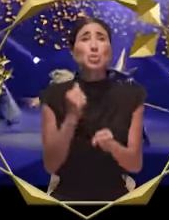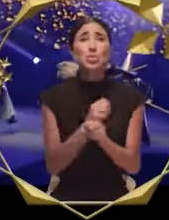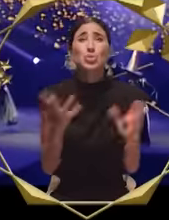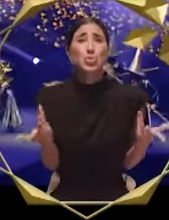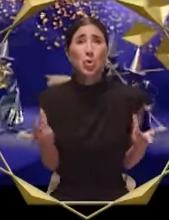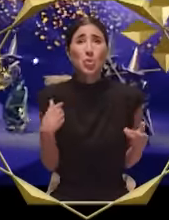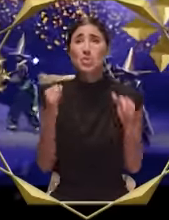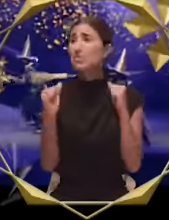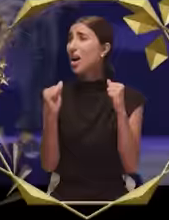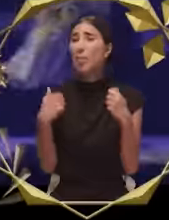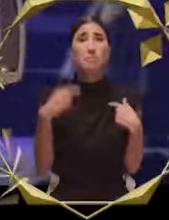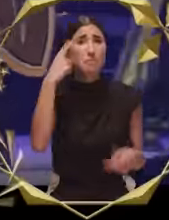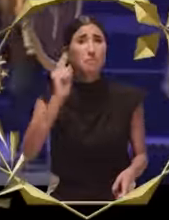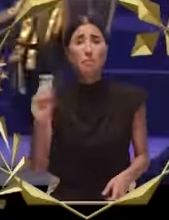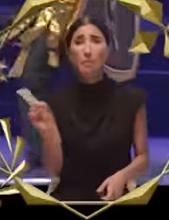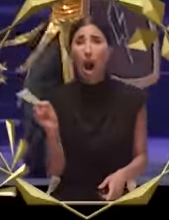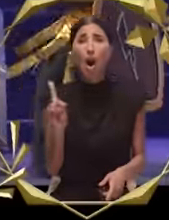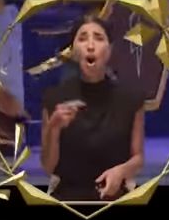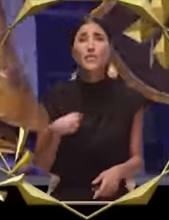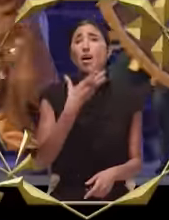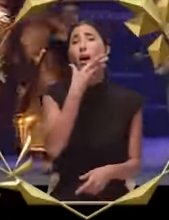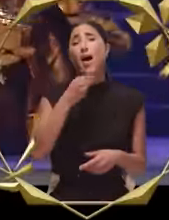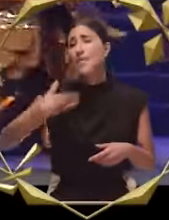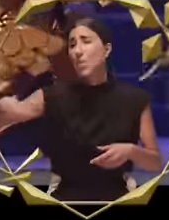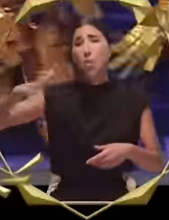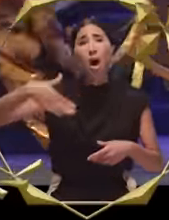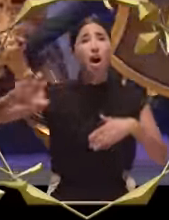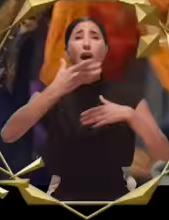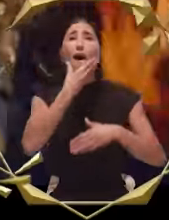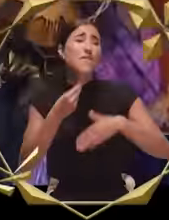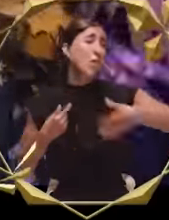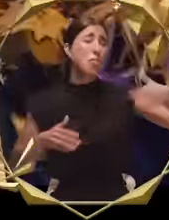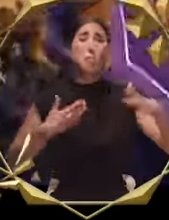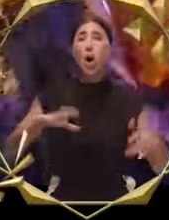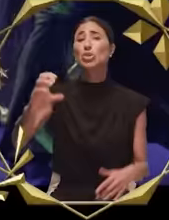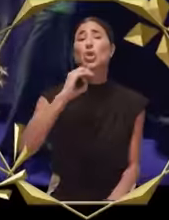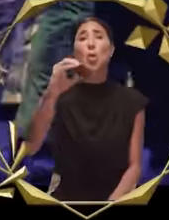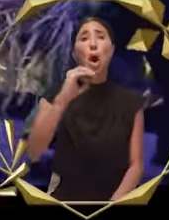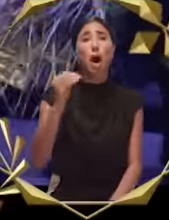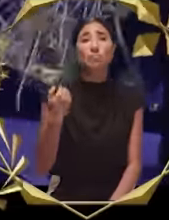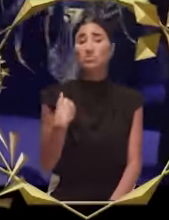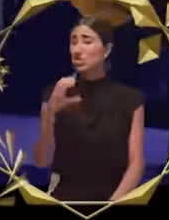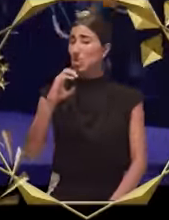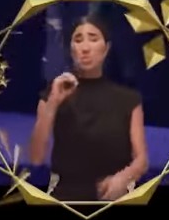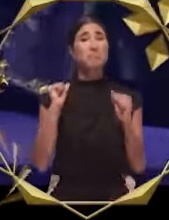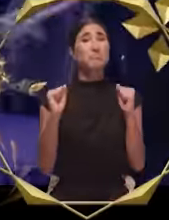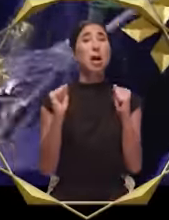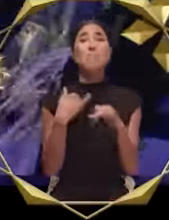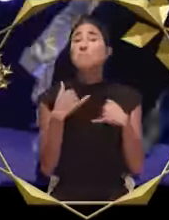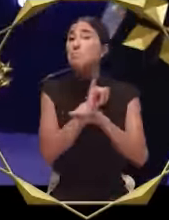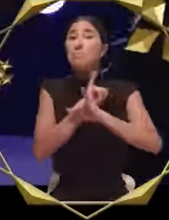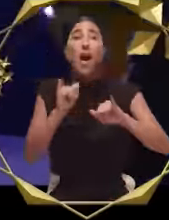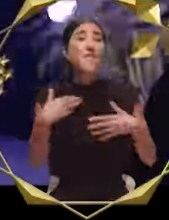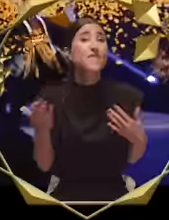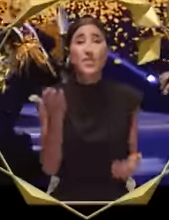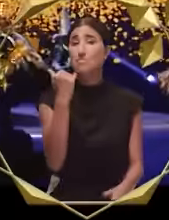سنفعل يا زينة أرجوك ردي علينا لا إجابات